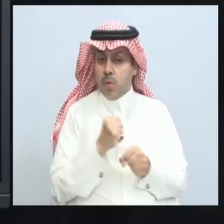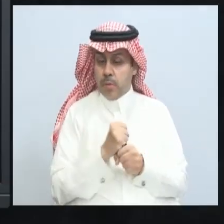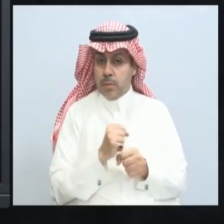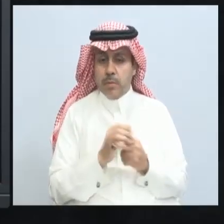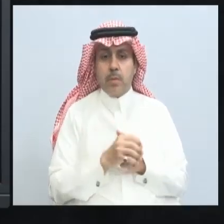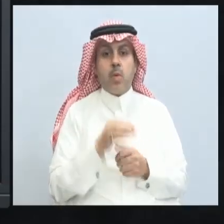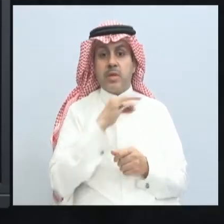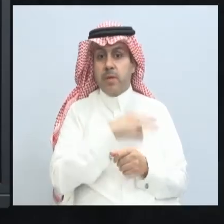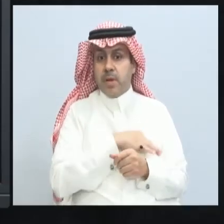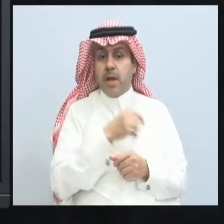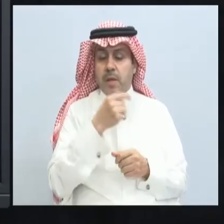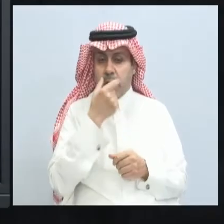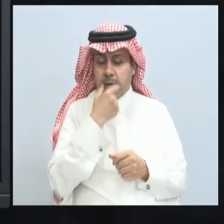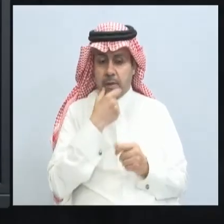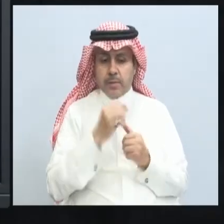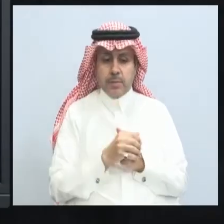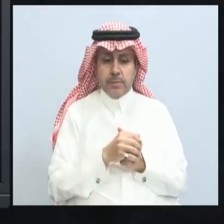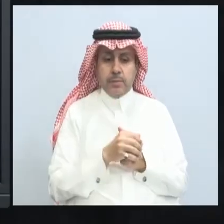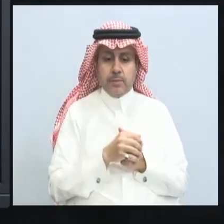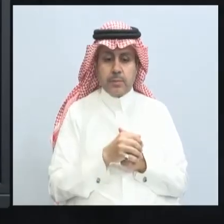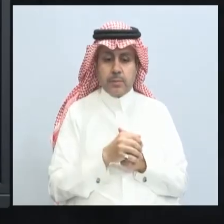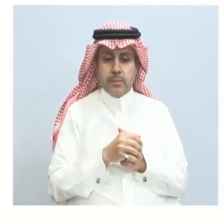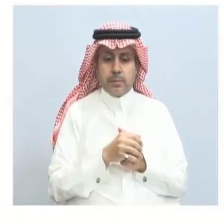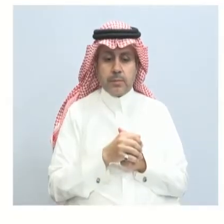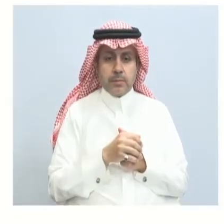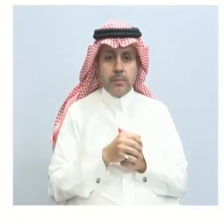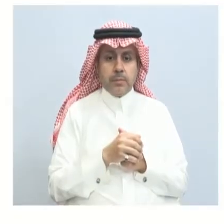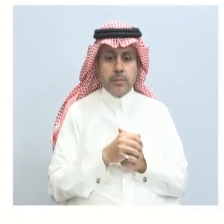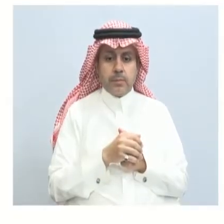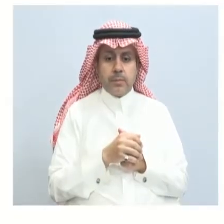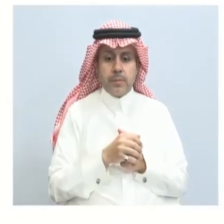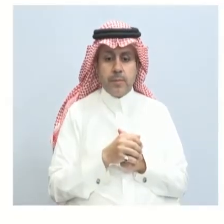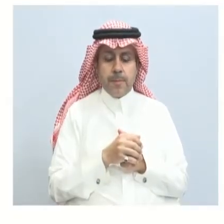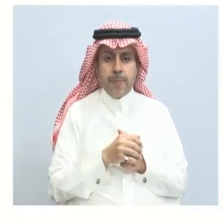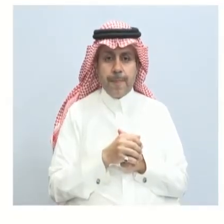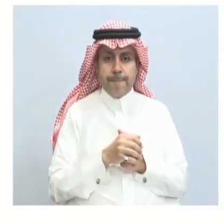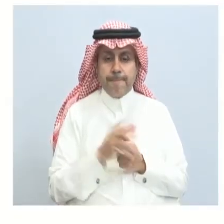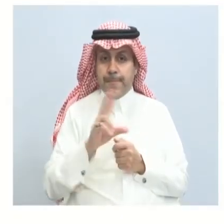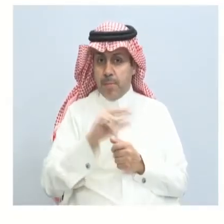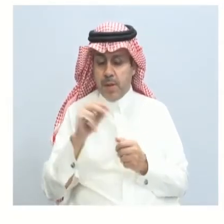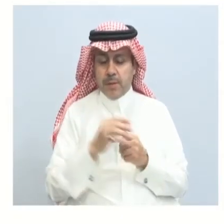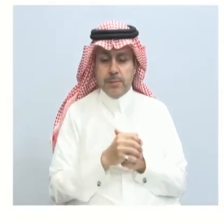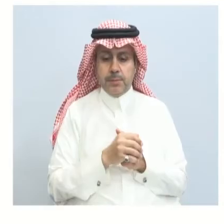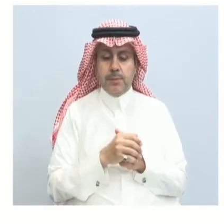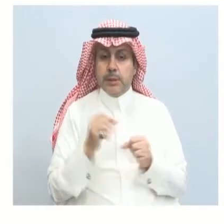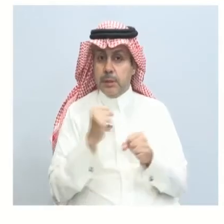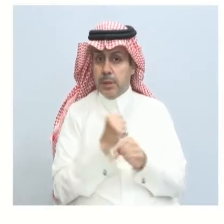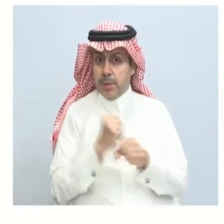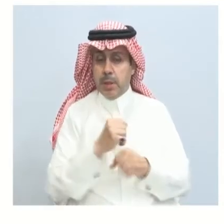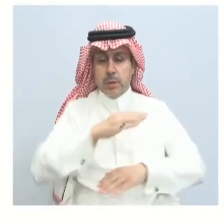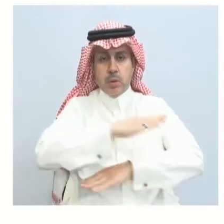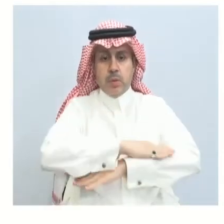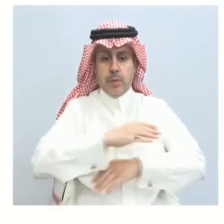واستفدت من هذا الحديث من يستطيع ان يقول مثالا على التطبيقات